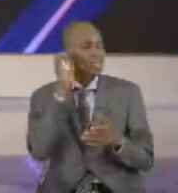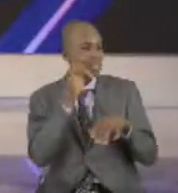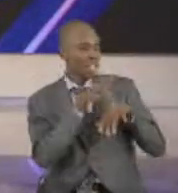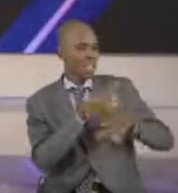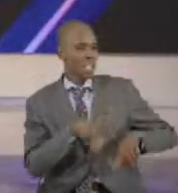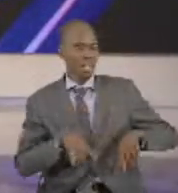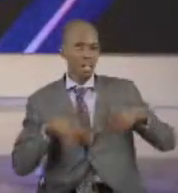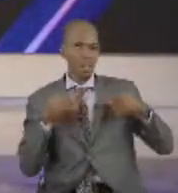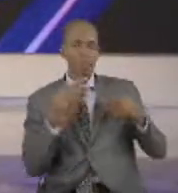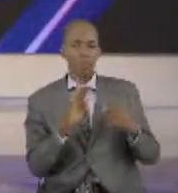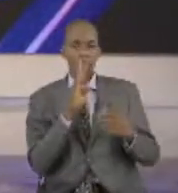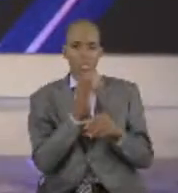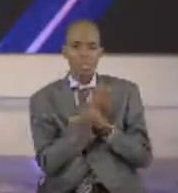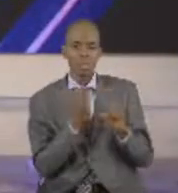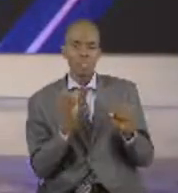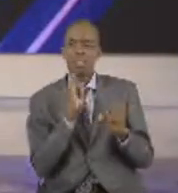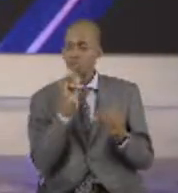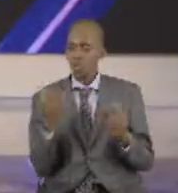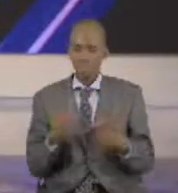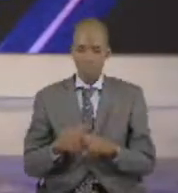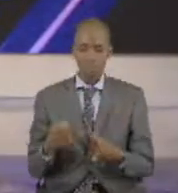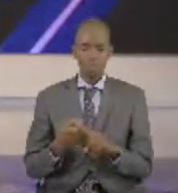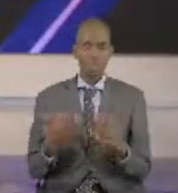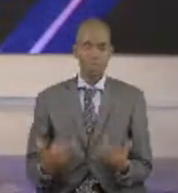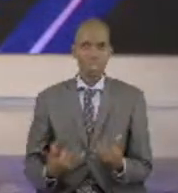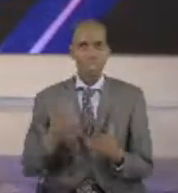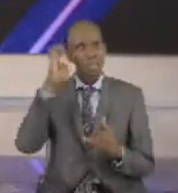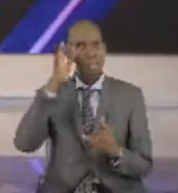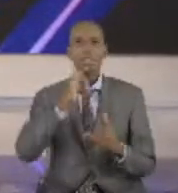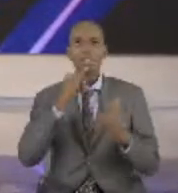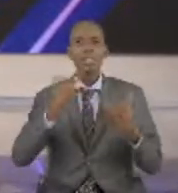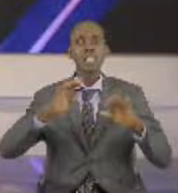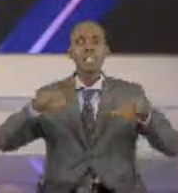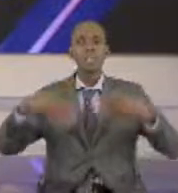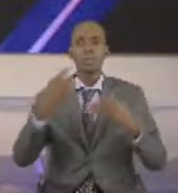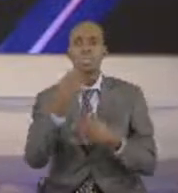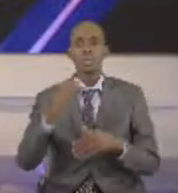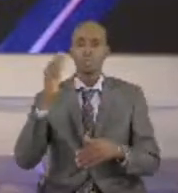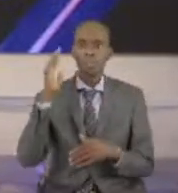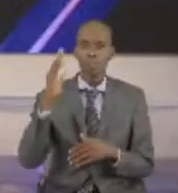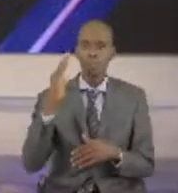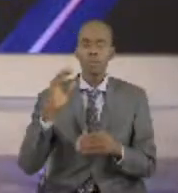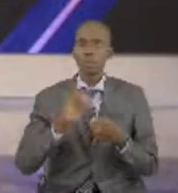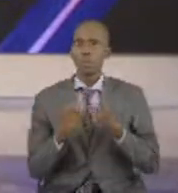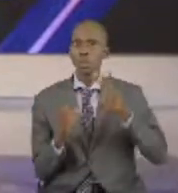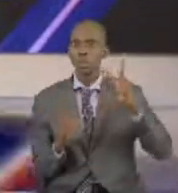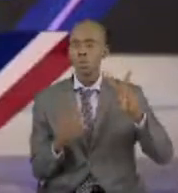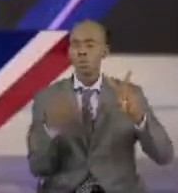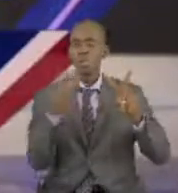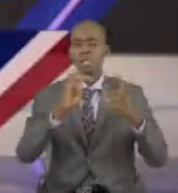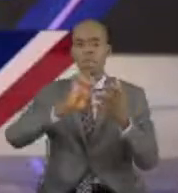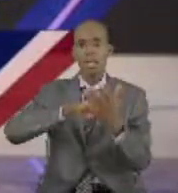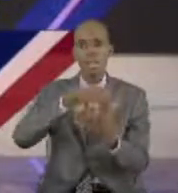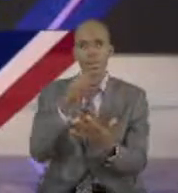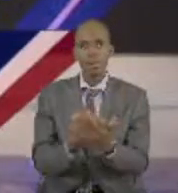de différence à partir avec son temps présent au moment où il donnait ce témoignage. Nous voyons que